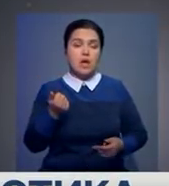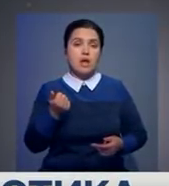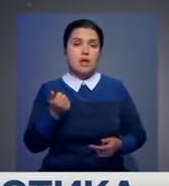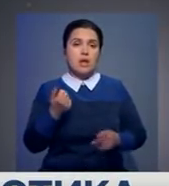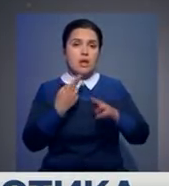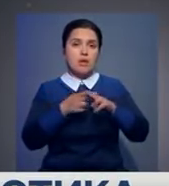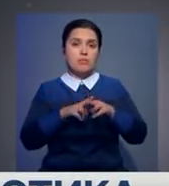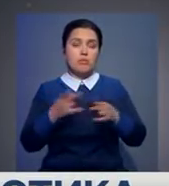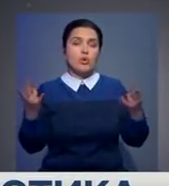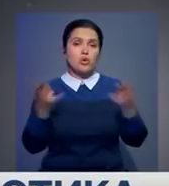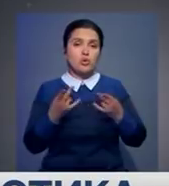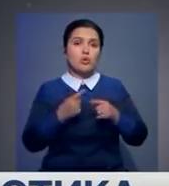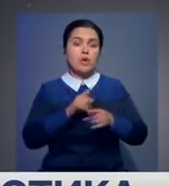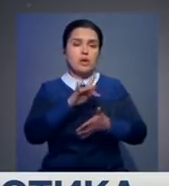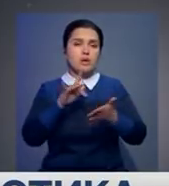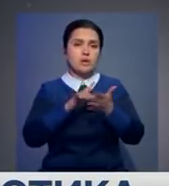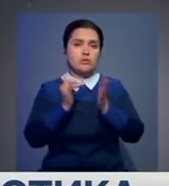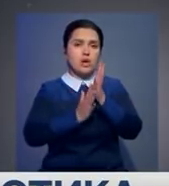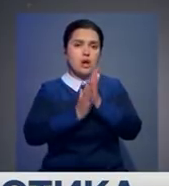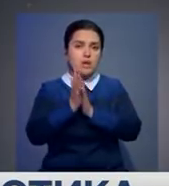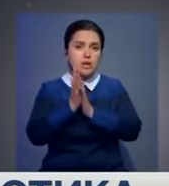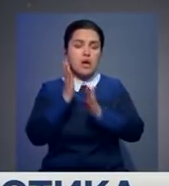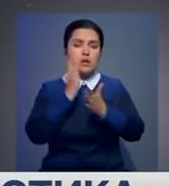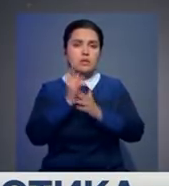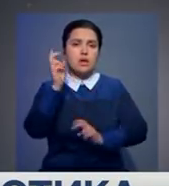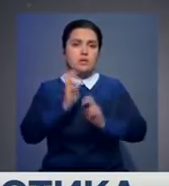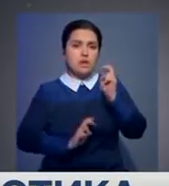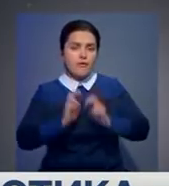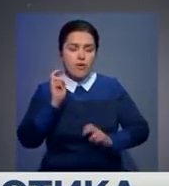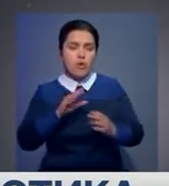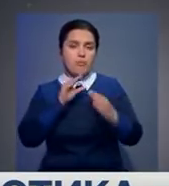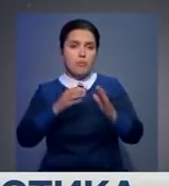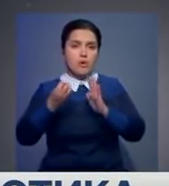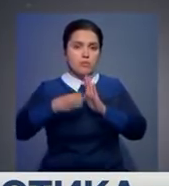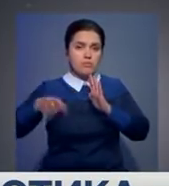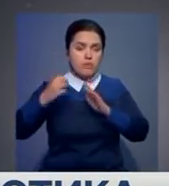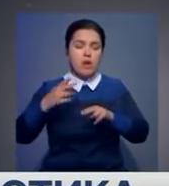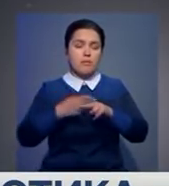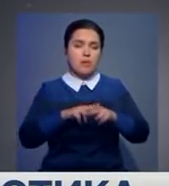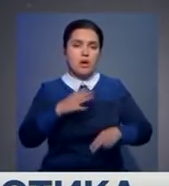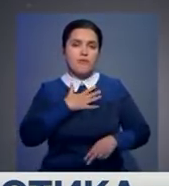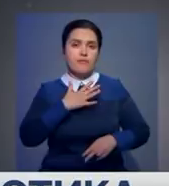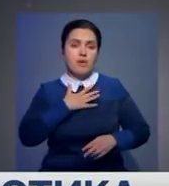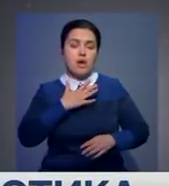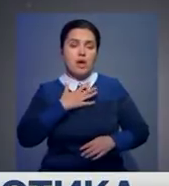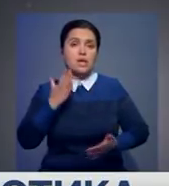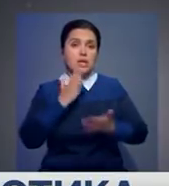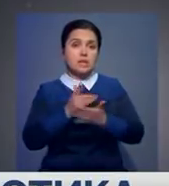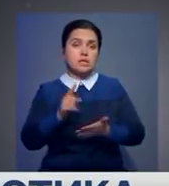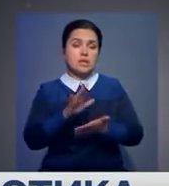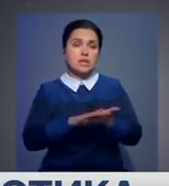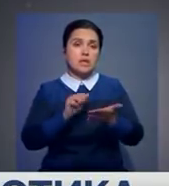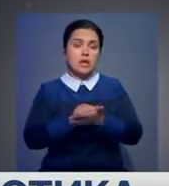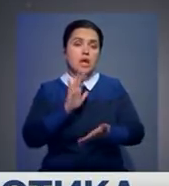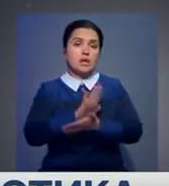действием, а строится на том, что города растут, работают предприятия, автомобили выбрасывают объемы углекислого газа. И если масс-медиа будет